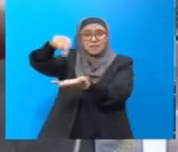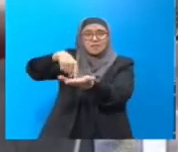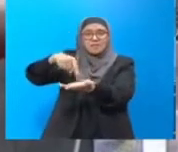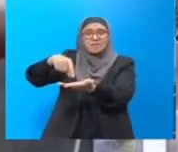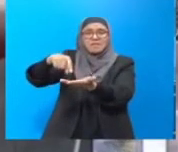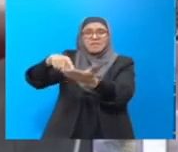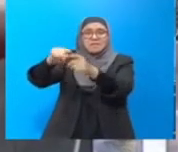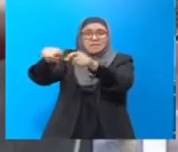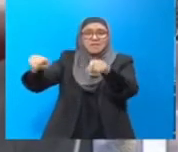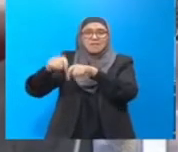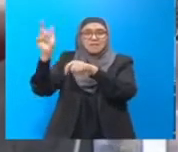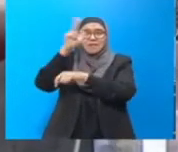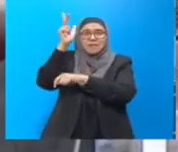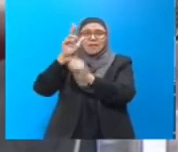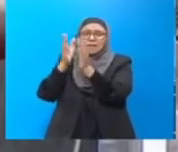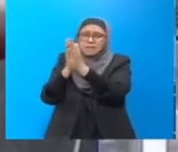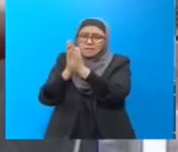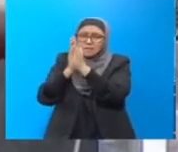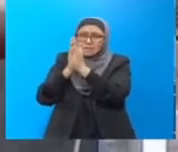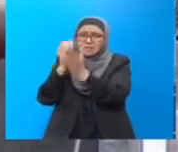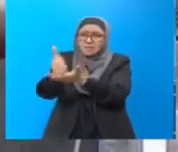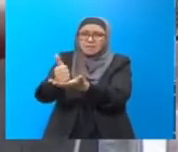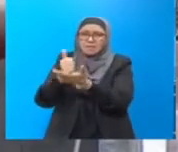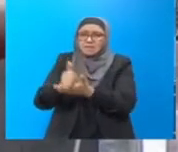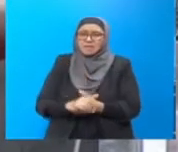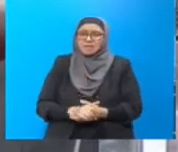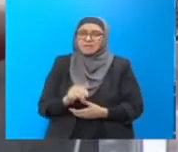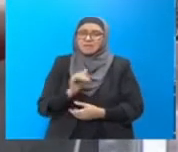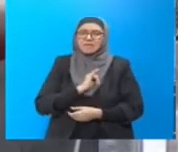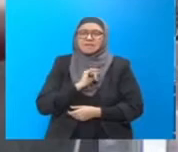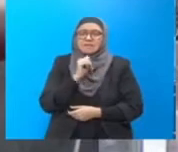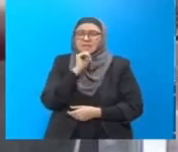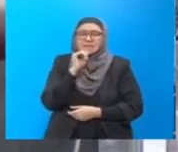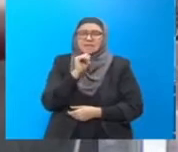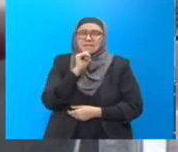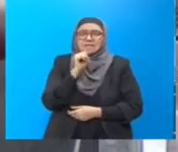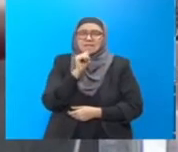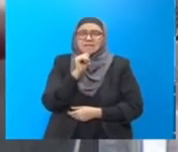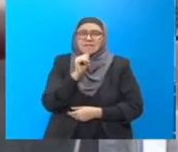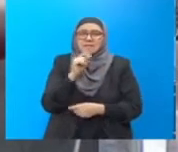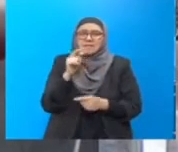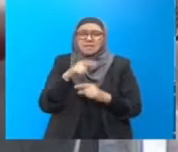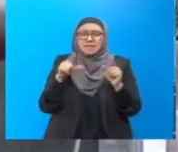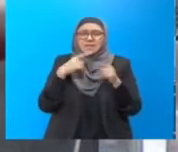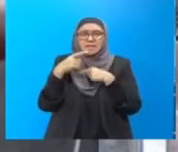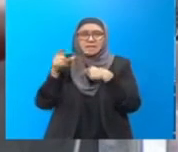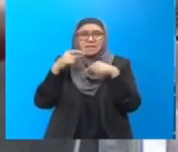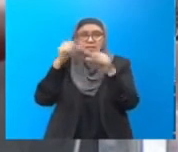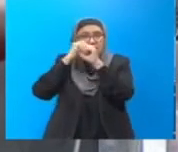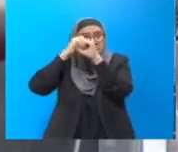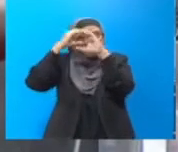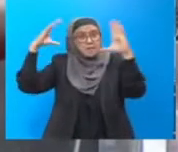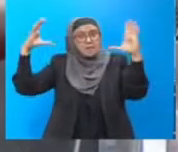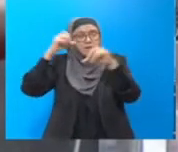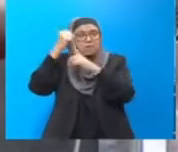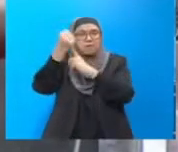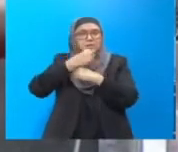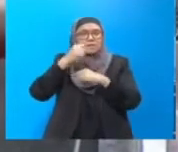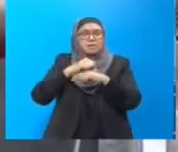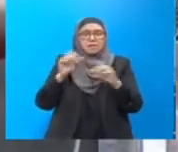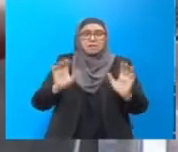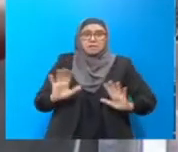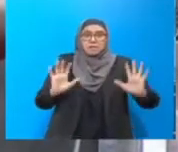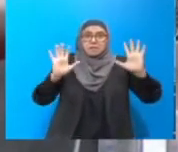minta tolong jadi saya tidak menggambarkan satu suasana Panic tetapi Panic itu